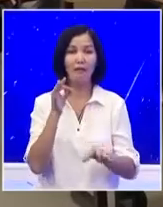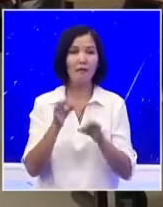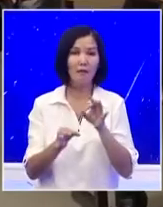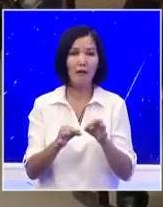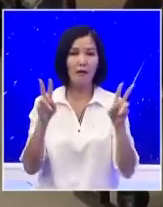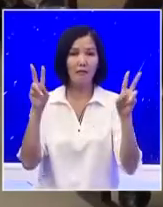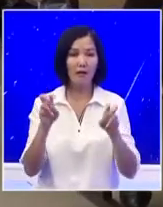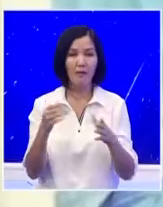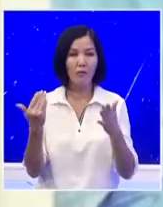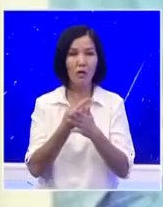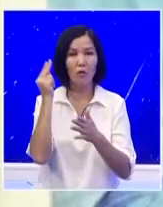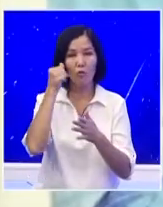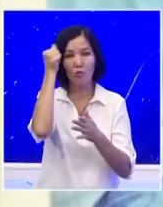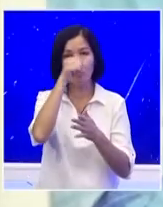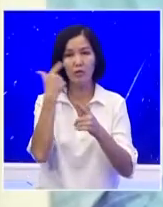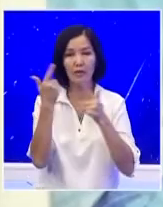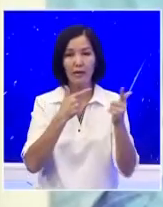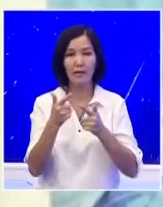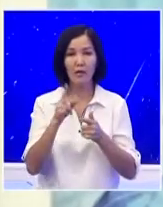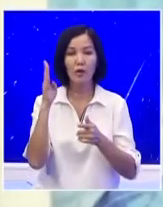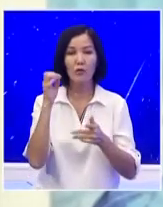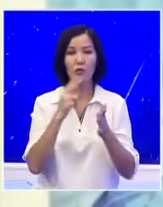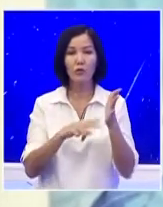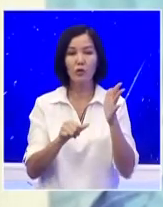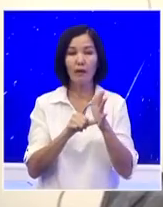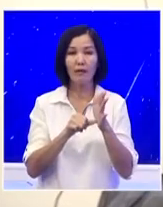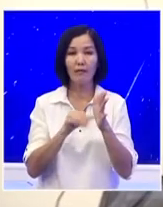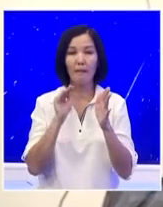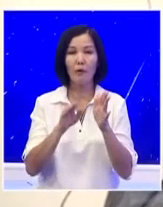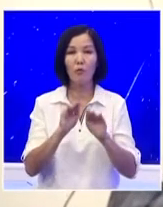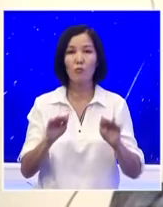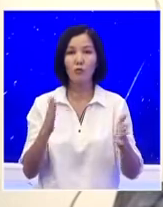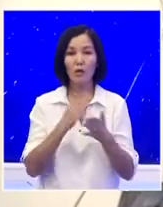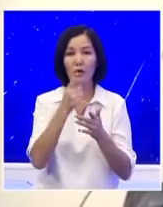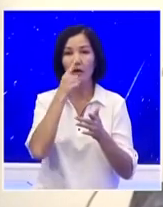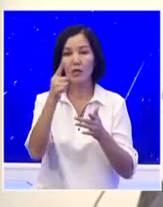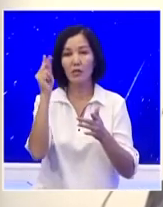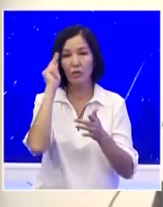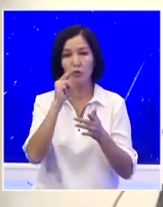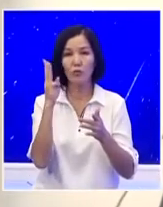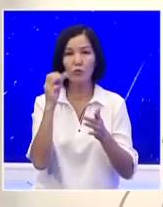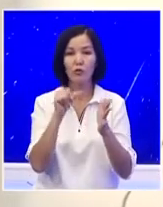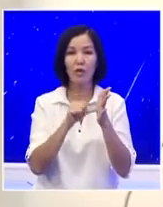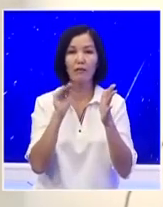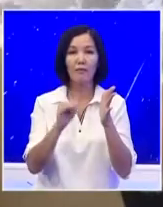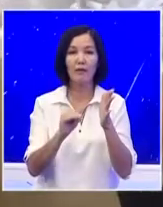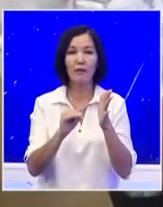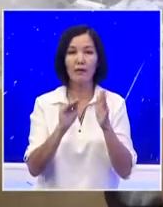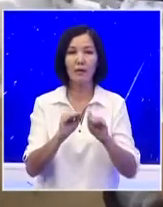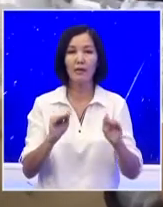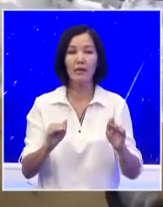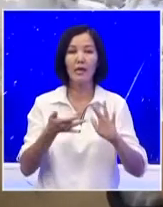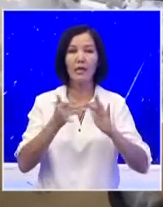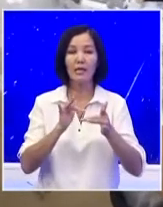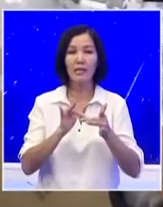мәселе жаңа оқу жылына дайындық. Облыста 426 мың астам оқушы бар. Биыл қашықтан оқу форматында 306 мың аса оқушы